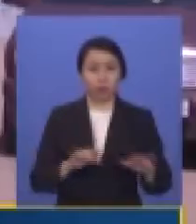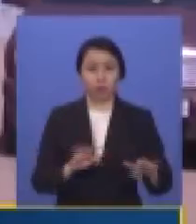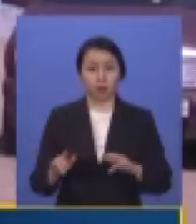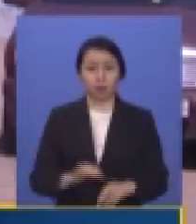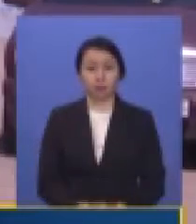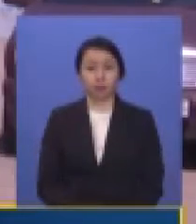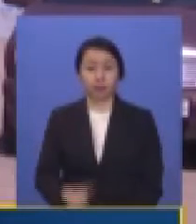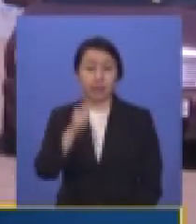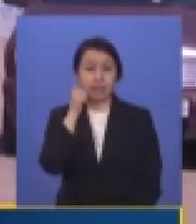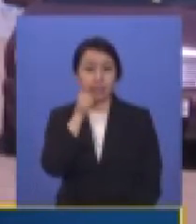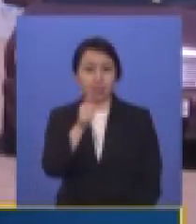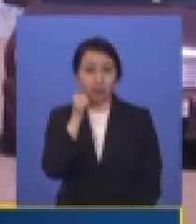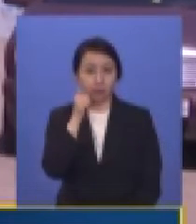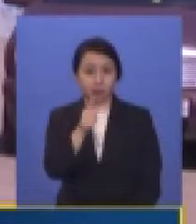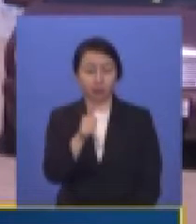мероприятий. Завтра